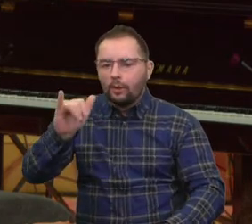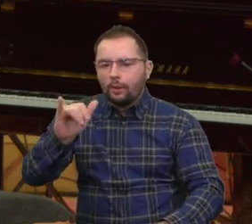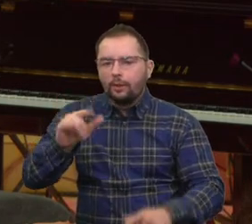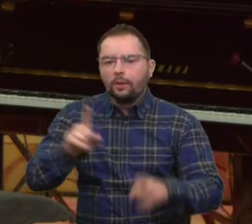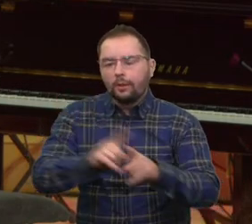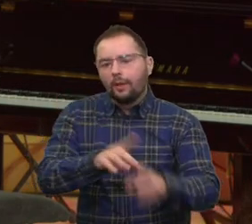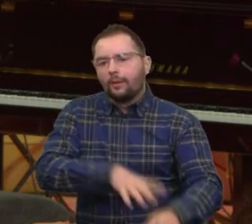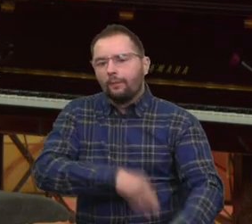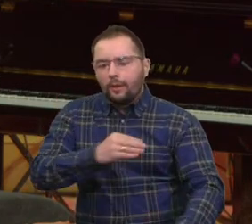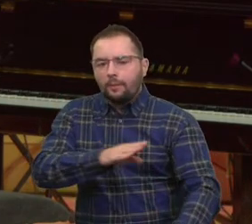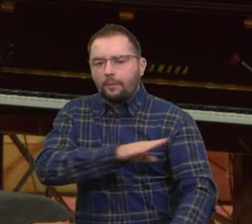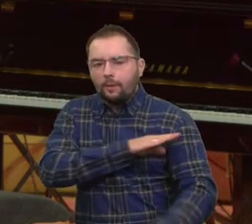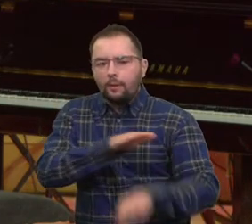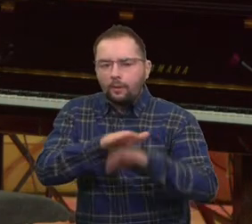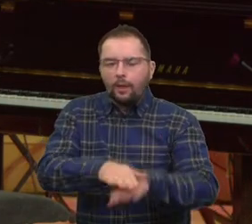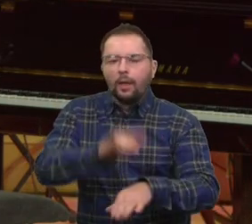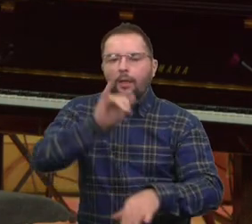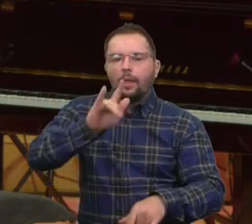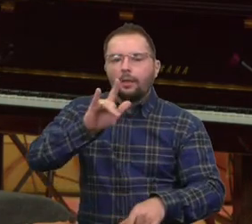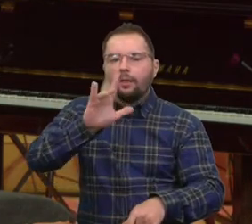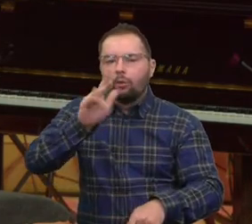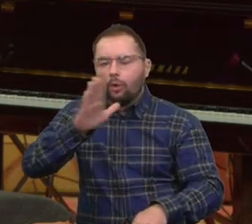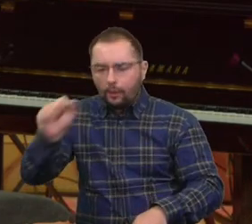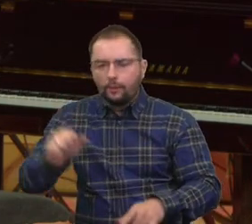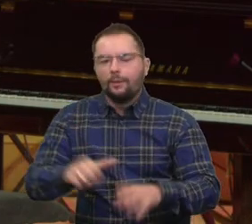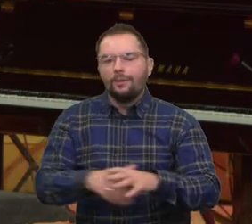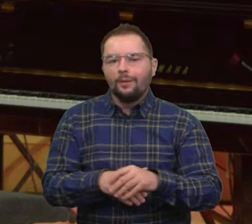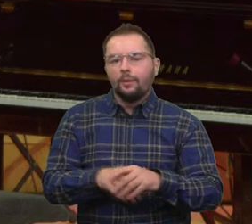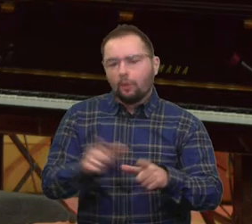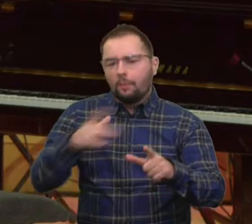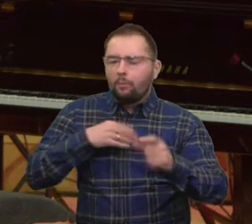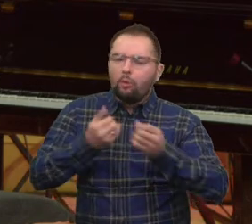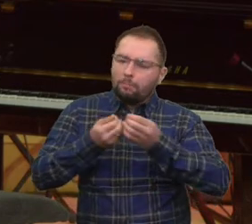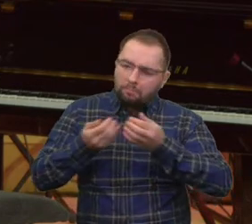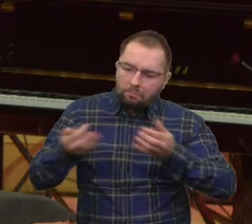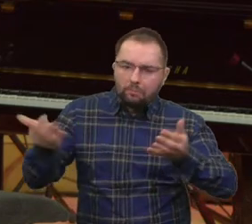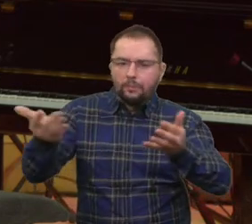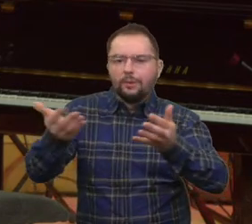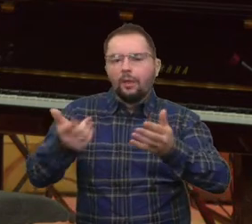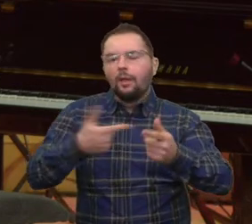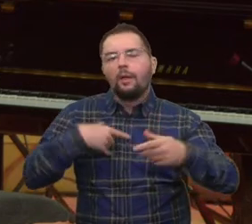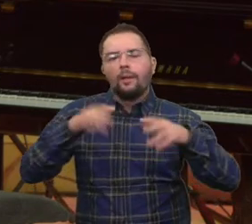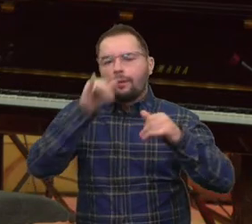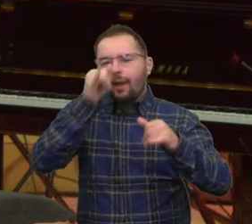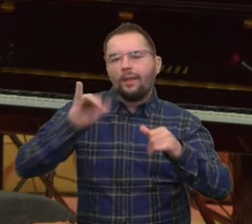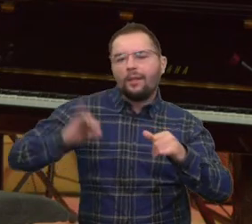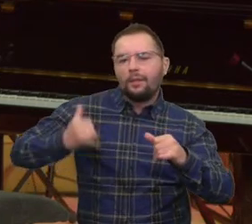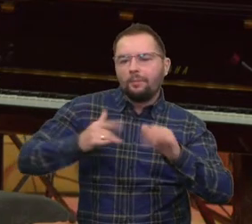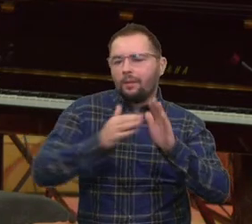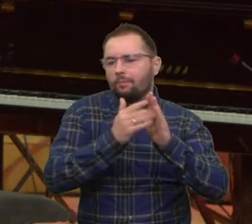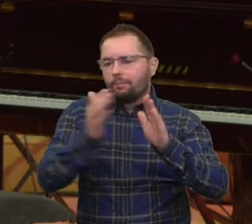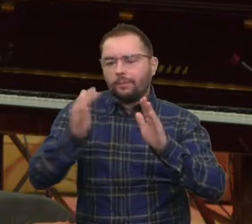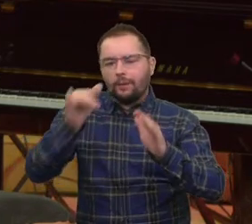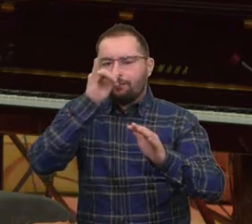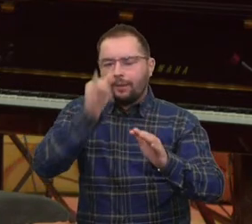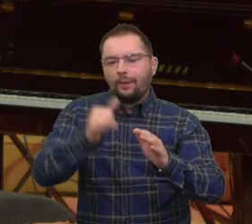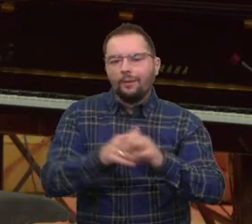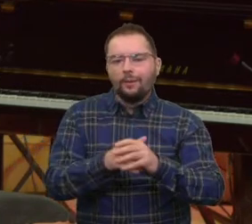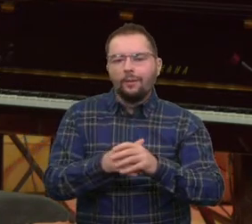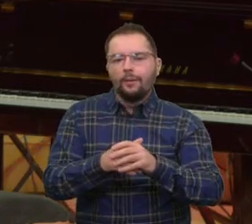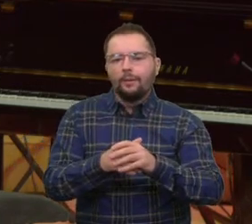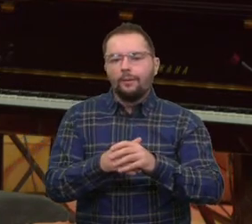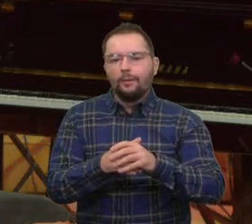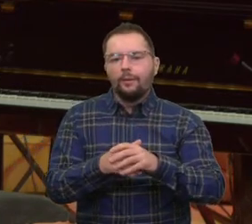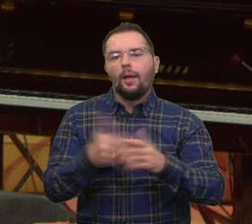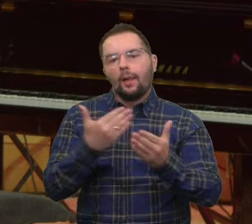świętej pamięci Michał Kulesza. Było ich wielu, nie chcę wymieniać, ale